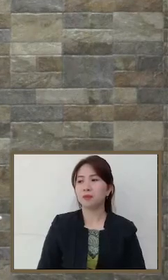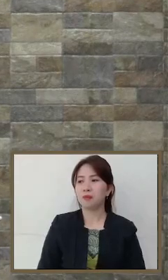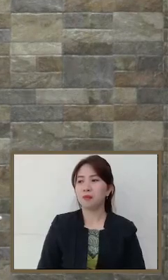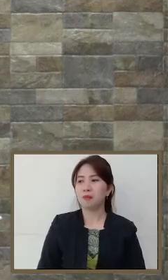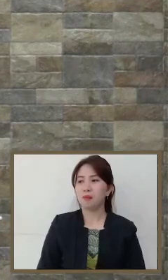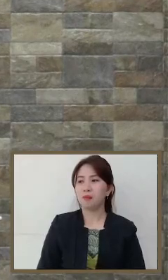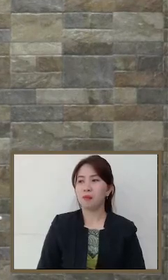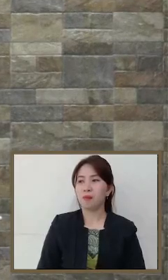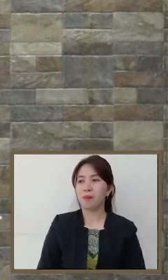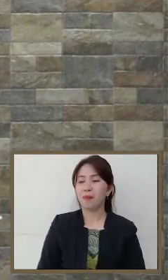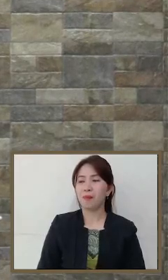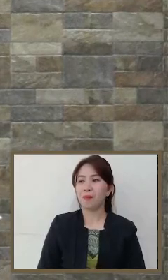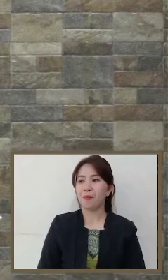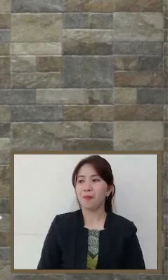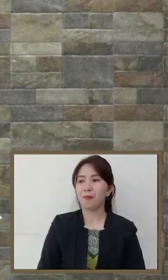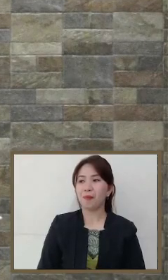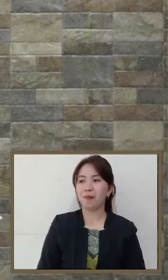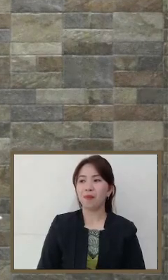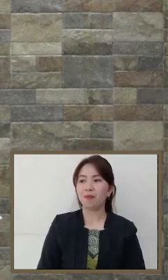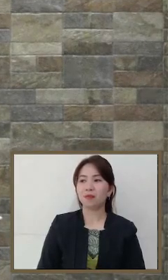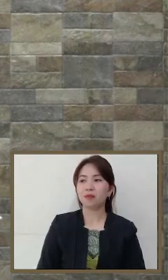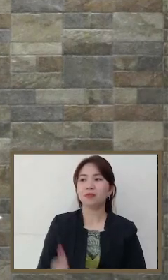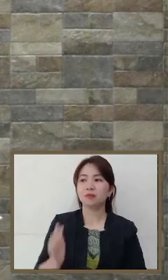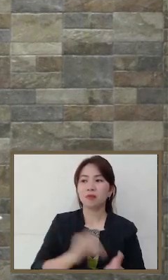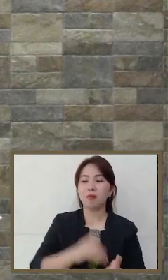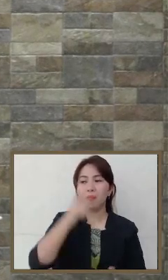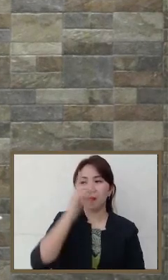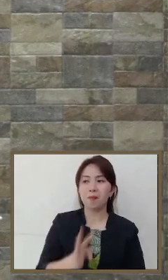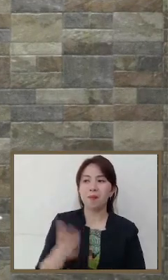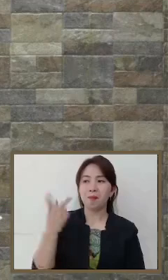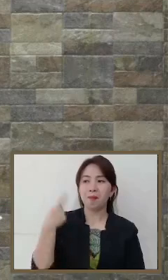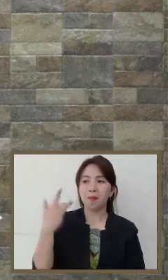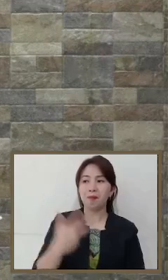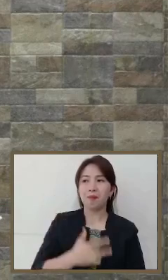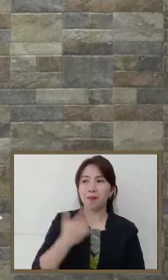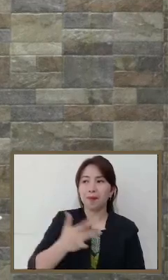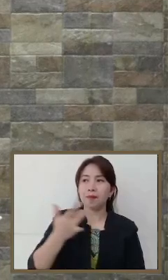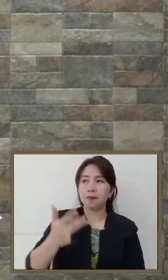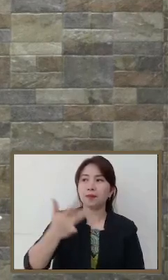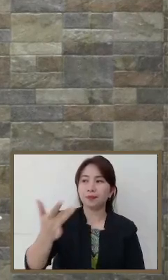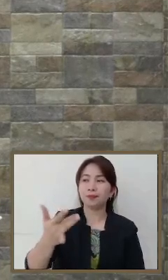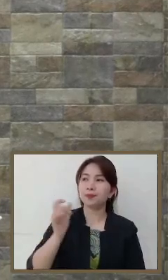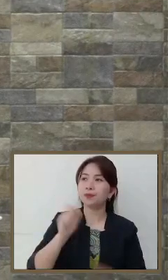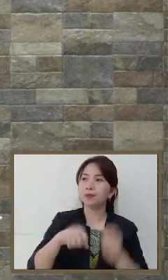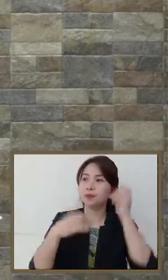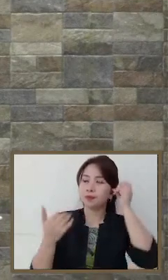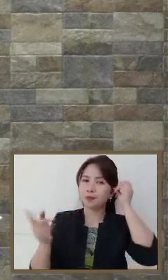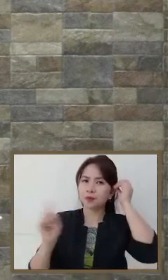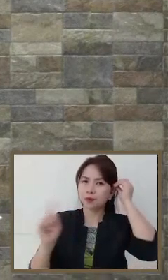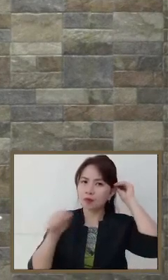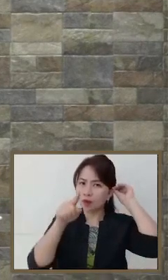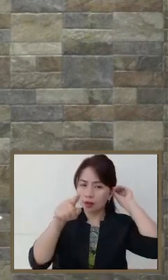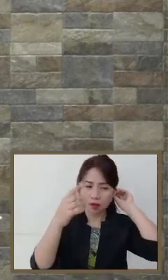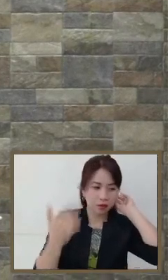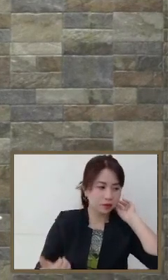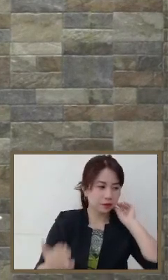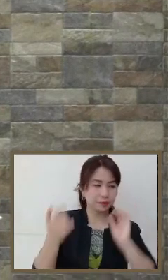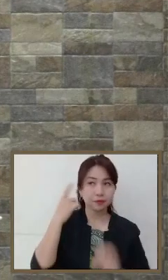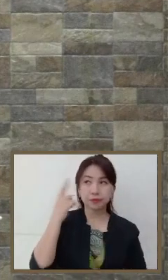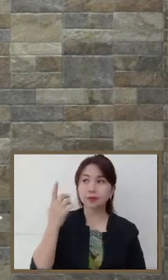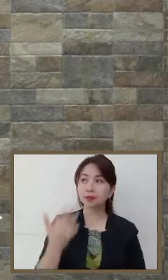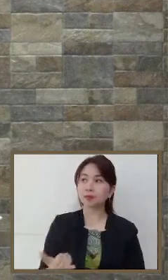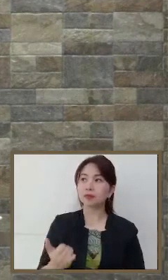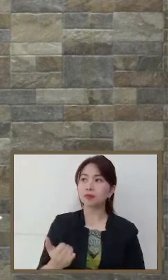ang Diyos natin ay may nararamdaman pero Kamusta naman anong iniisip natin pakiramdam ng